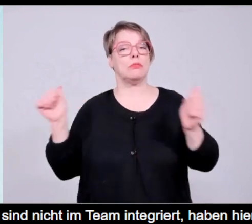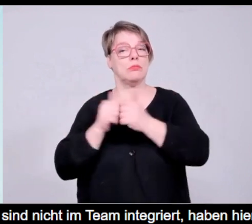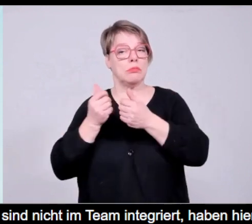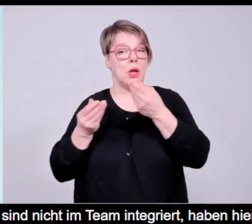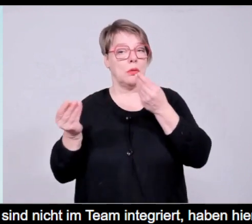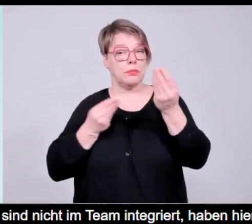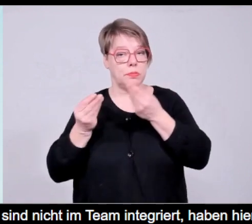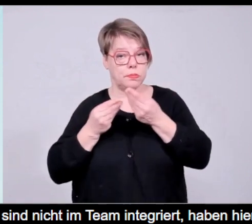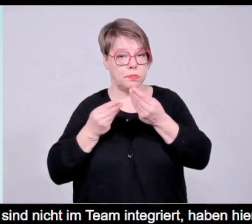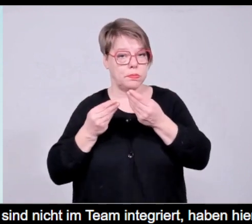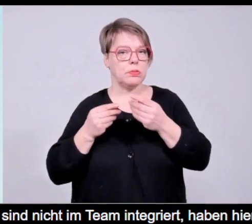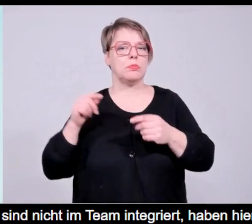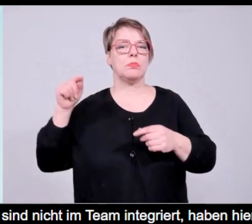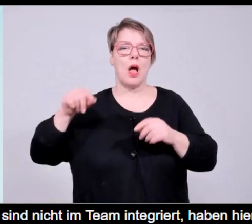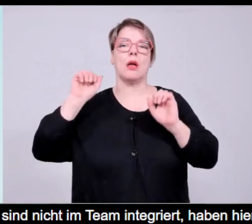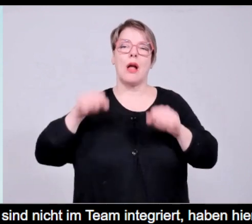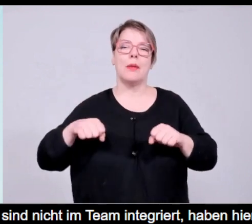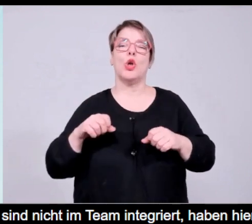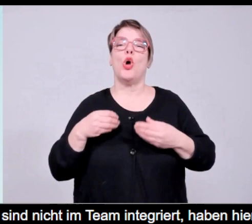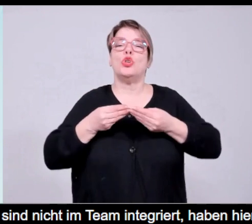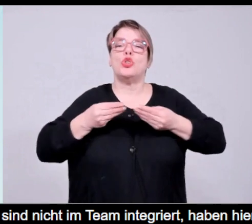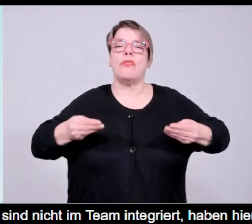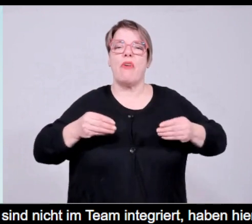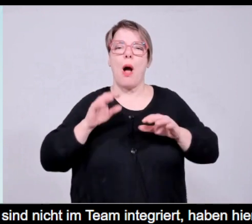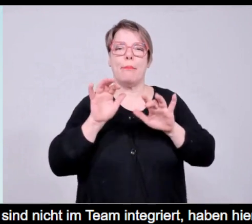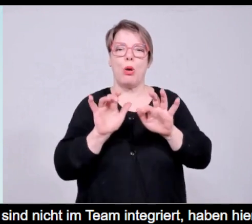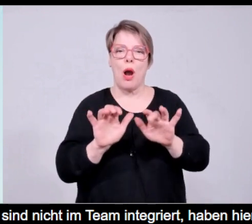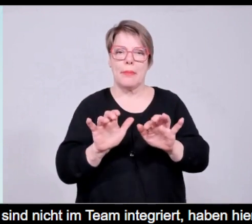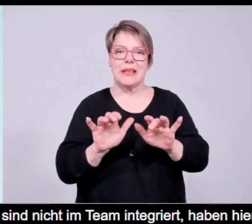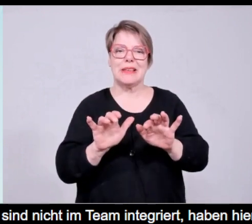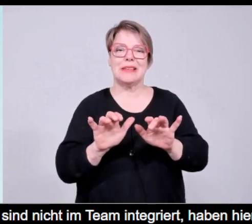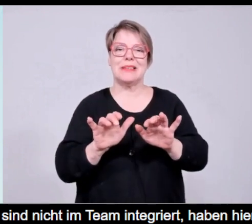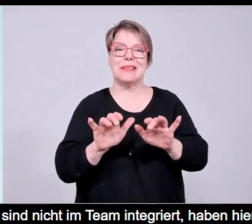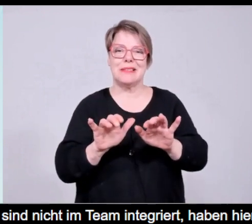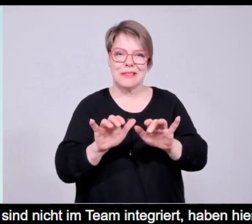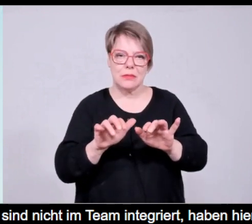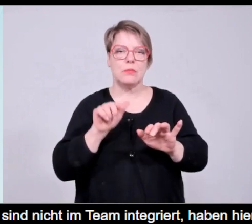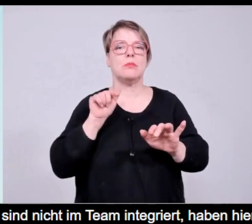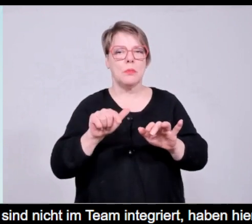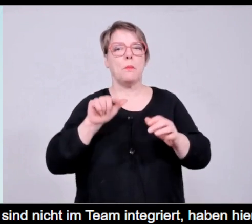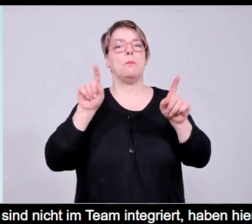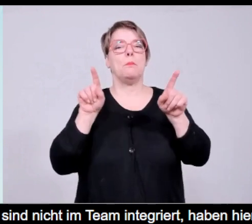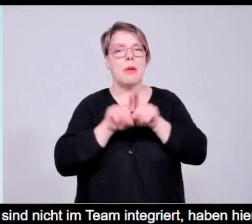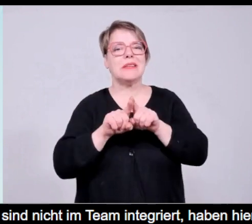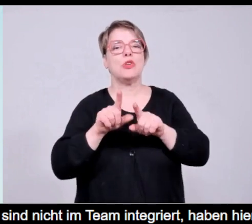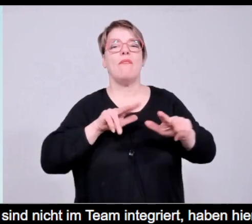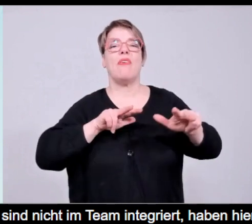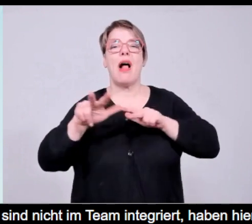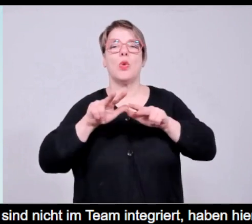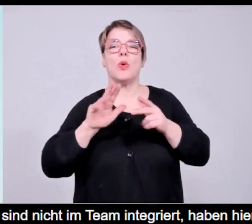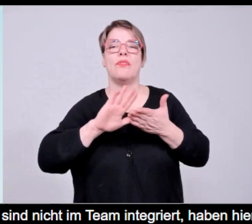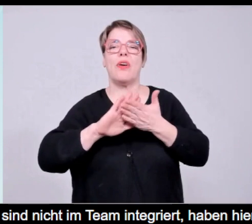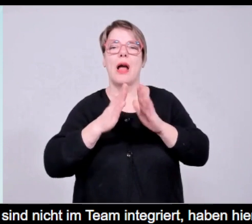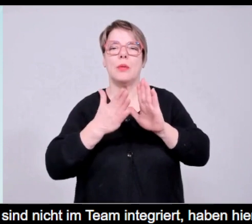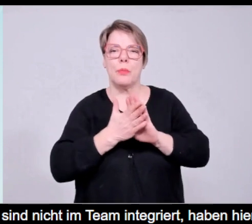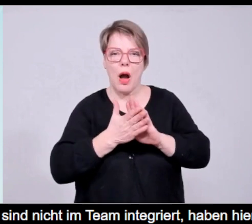jedenfalls der Haushaltsausschuss des Bundestags, muss man dieses Ganze wieder anpassen. Das ist sozusagen das, was zur Verzögerung führt, also eigentlich eine technische